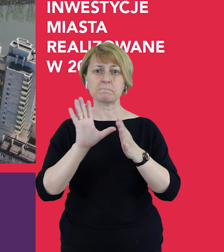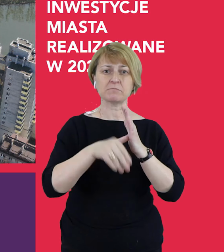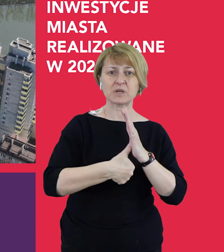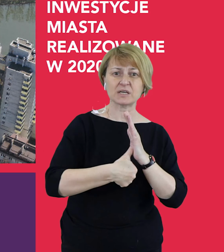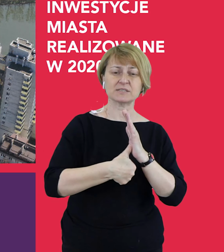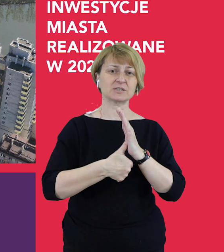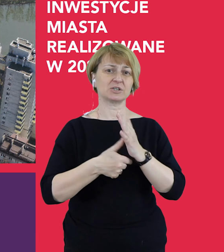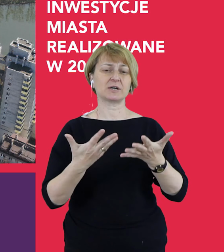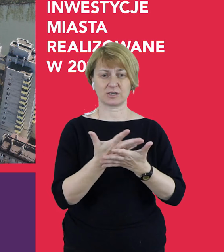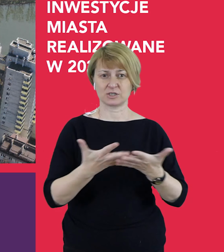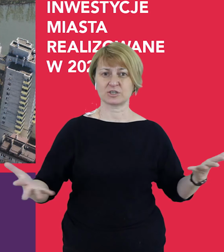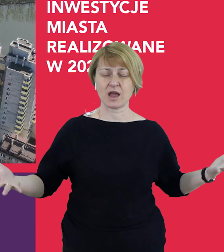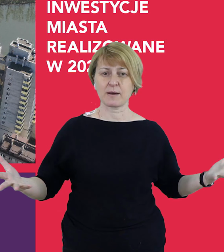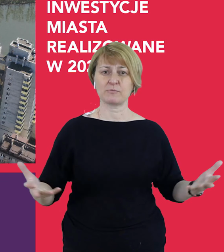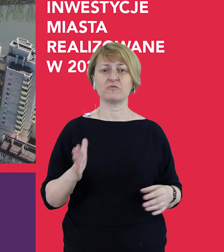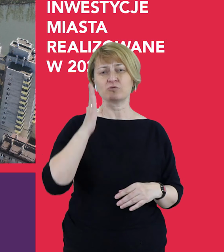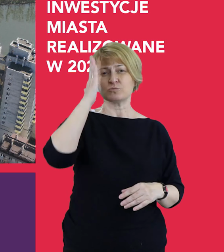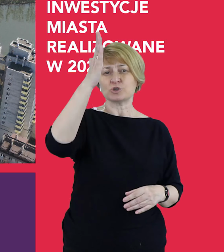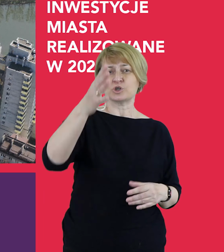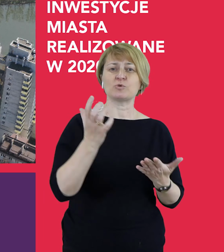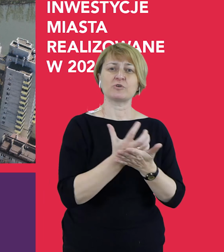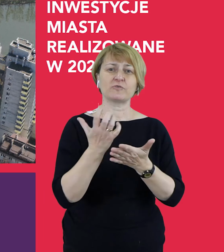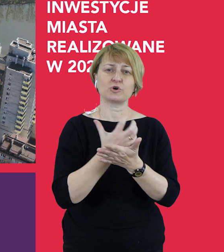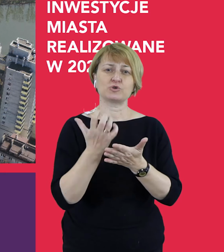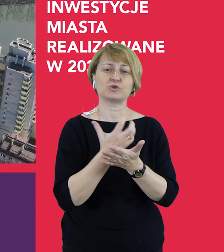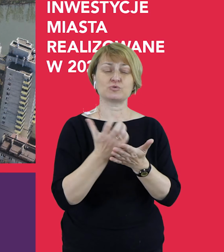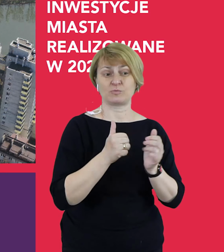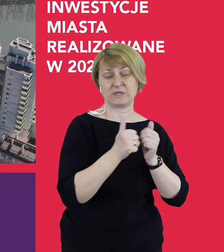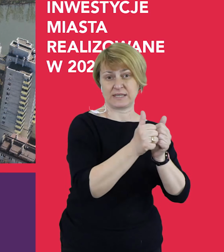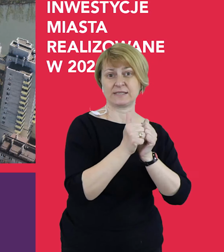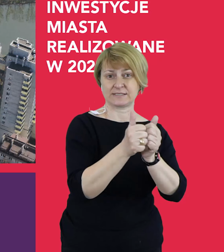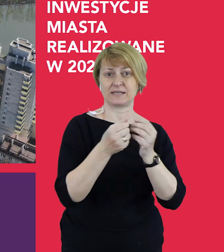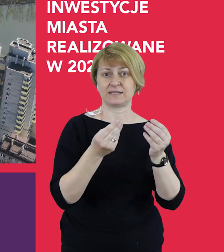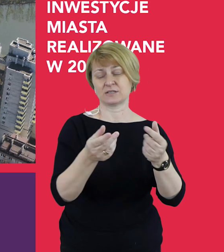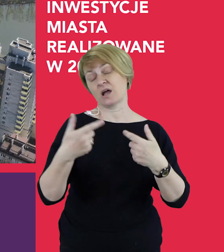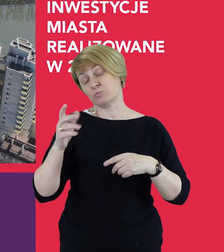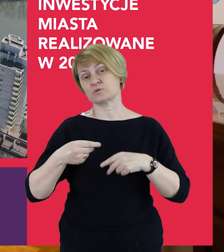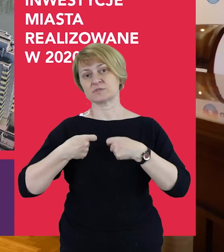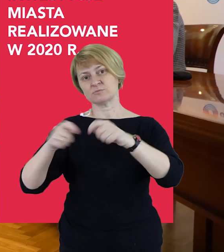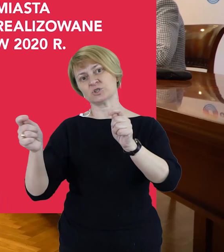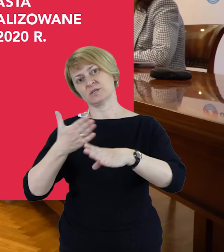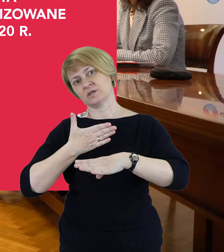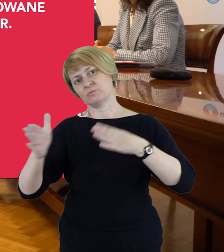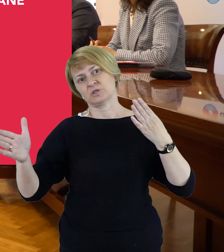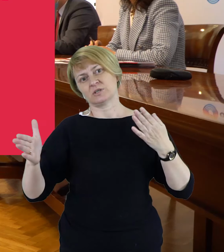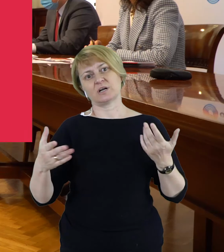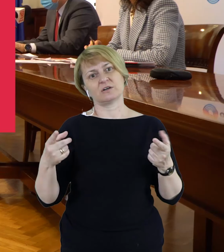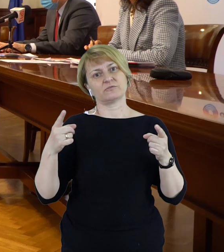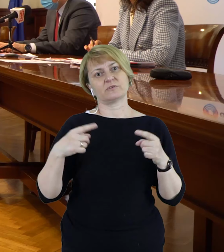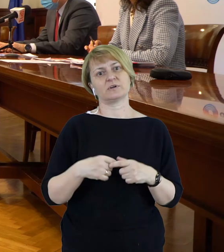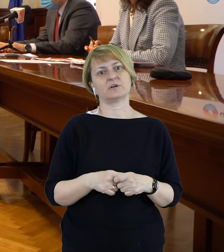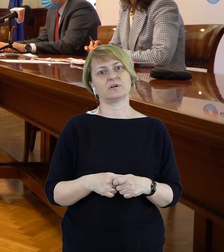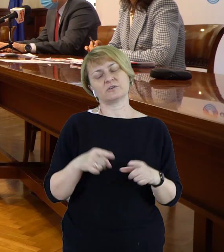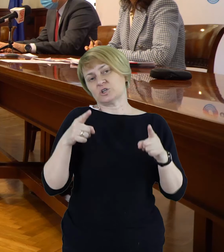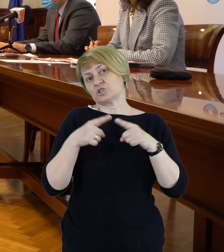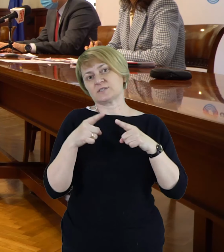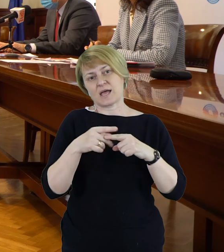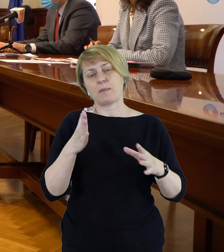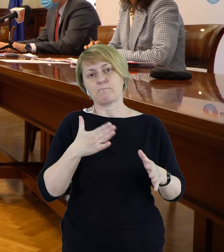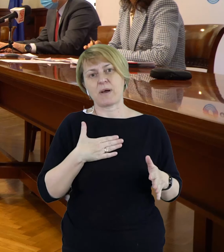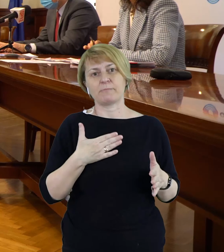też uzupełniamy tą bazę miejskich gruntów, które w przyszłości wykorzystujemy na inwestycje bądź sprzedajemy dalej w